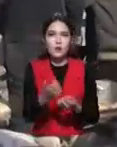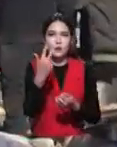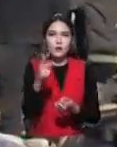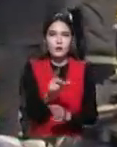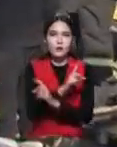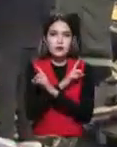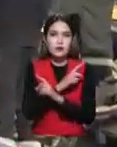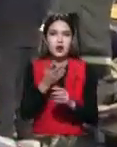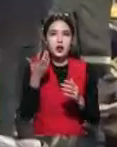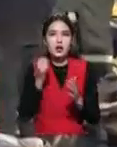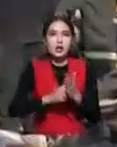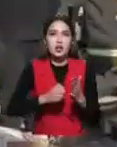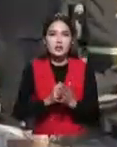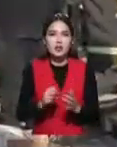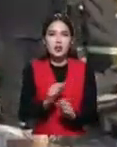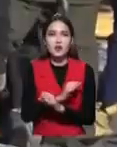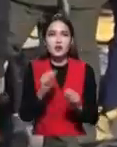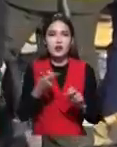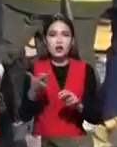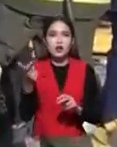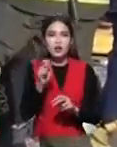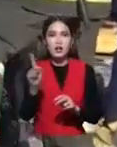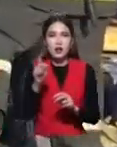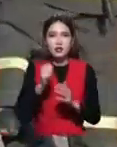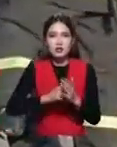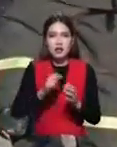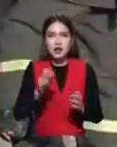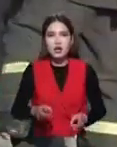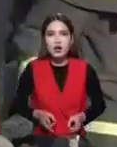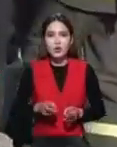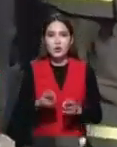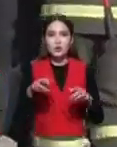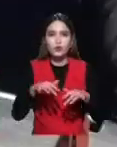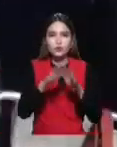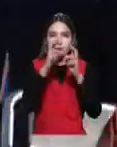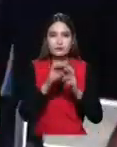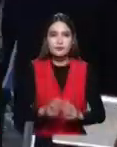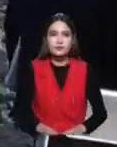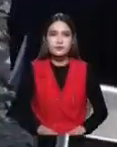погибли. Предварительная причина трагедии – взрыв газового оборудования. Заведено уголовное дело.